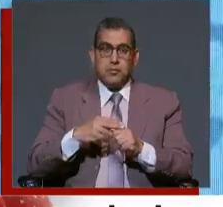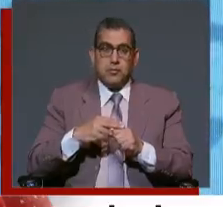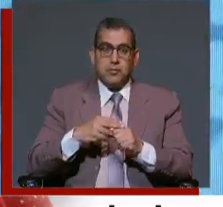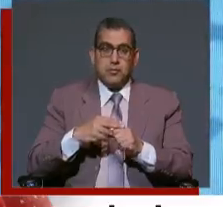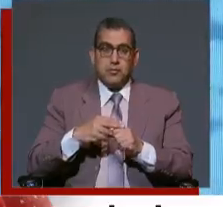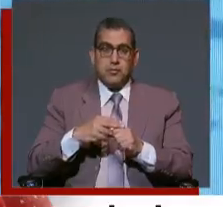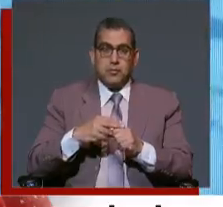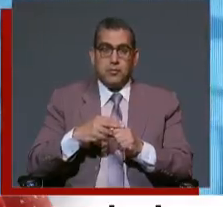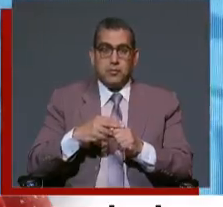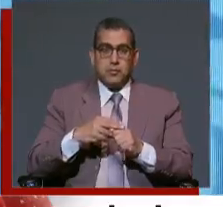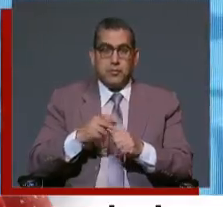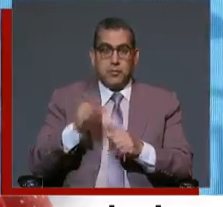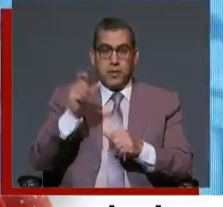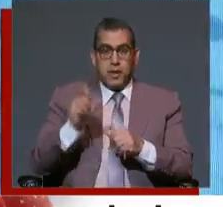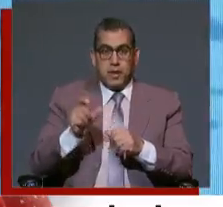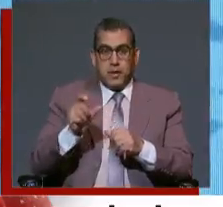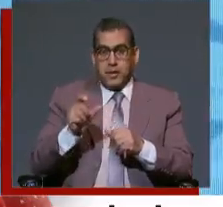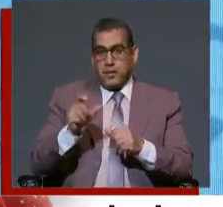السيد